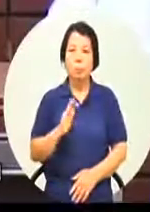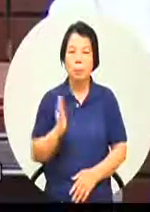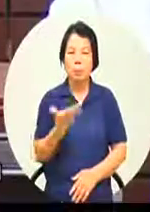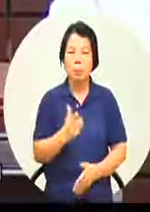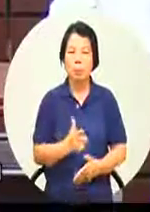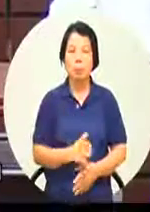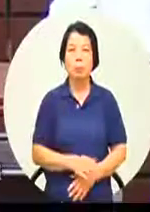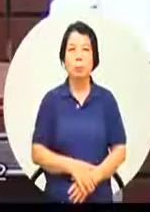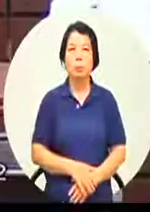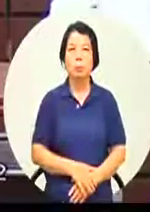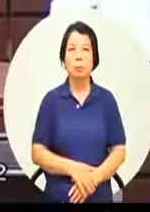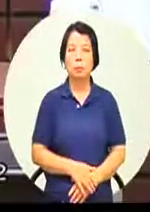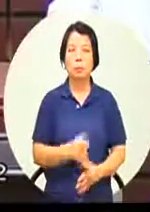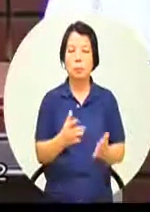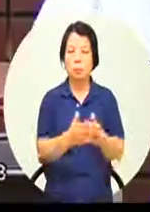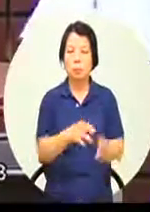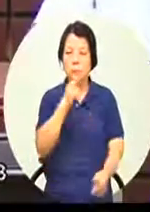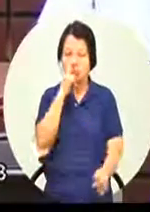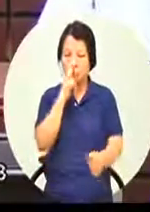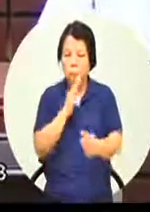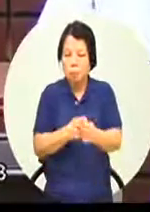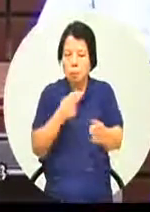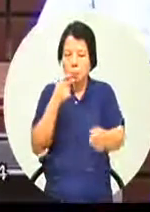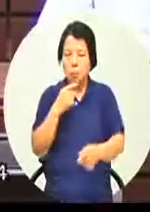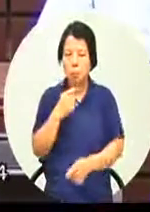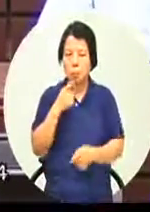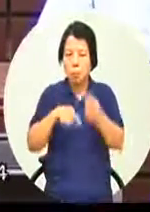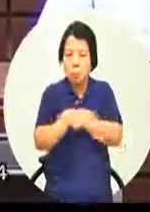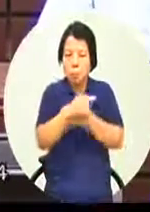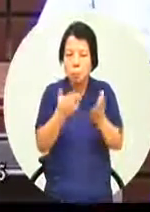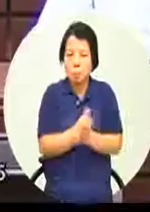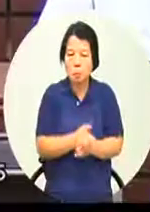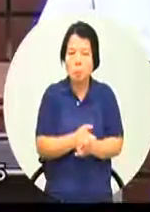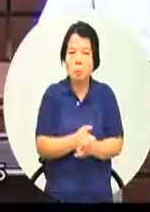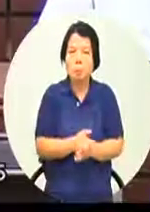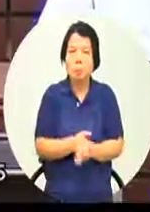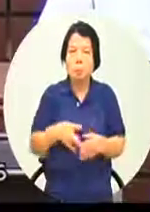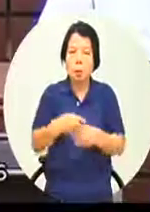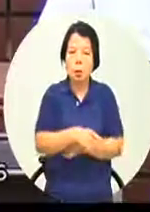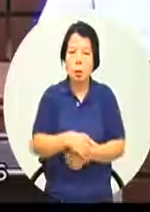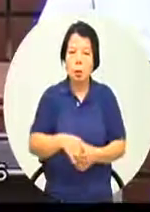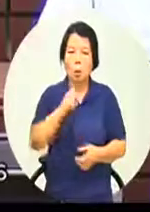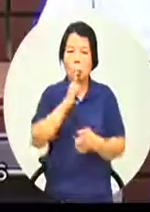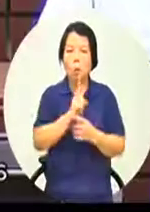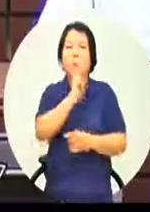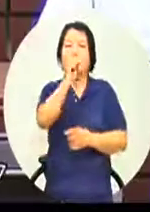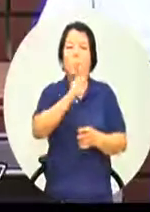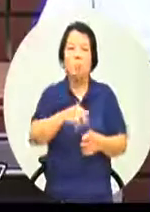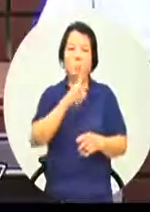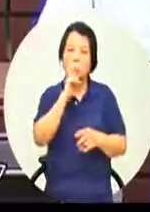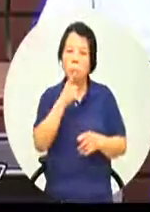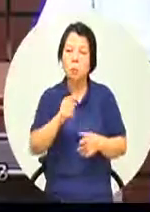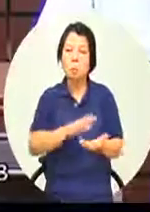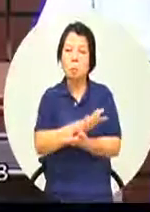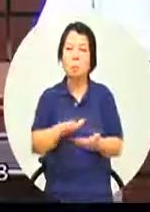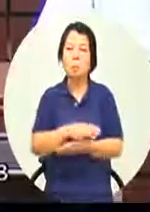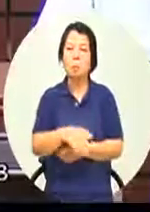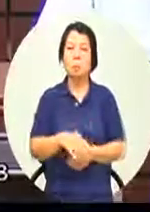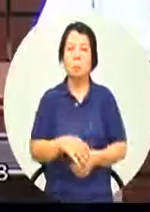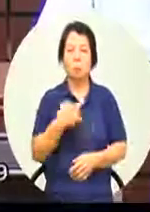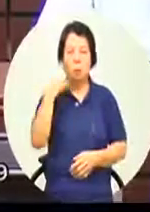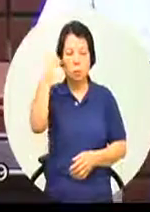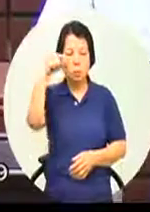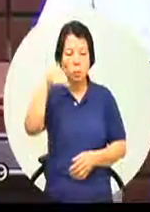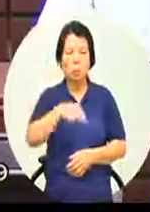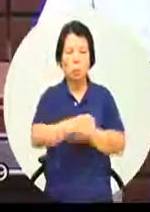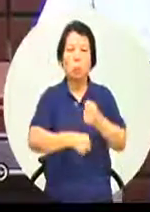种就是说栽赃或者是一种揭露或者是说不实的指控，我是觉得啦哈，在我们